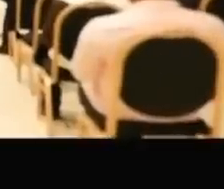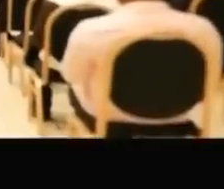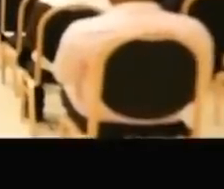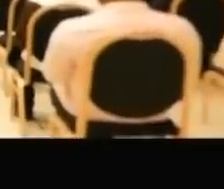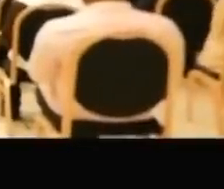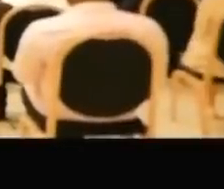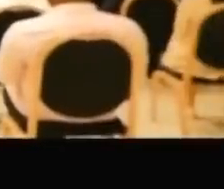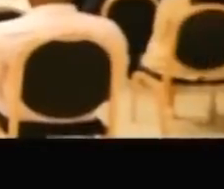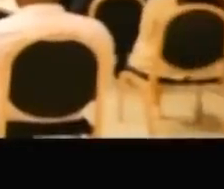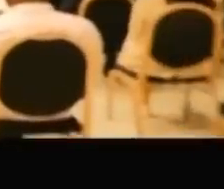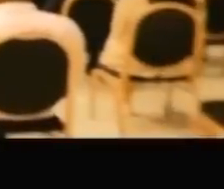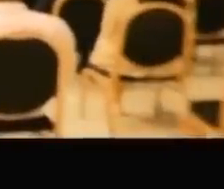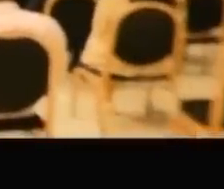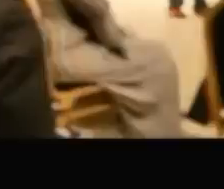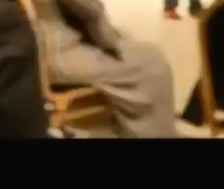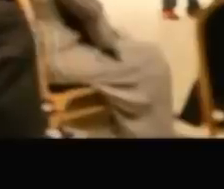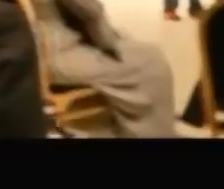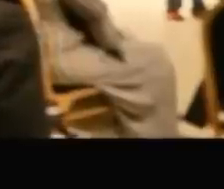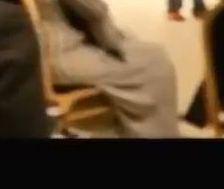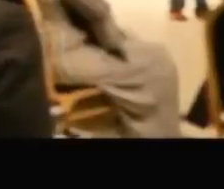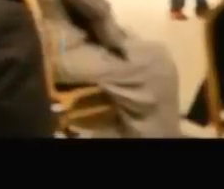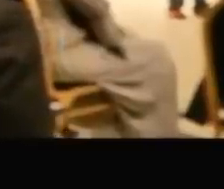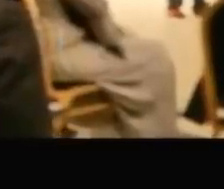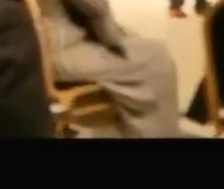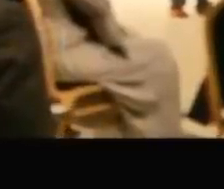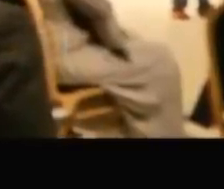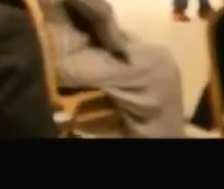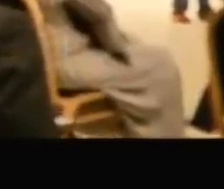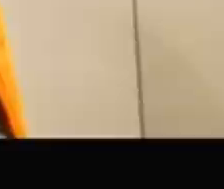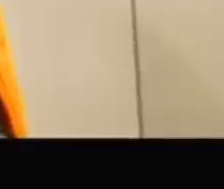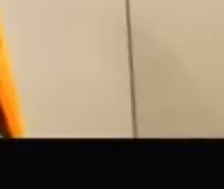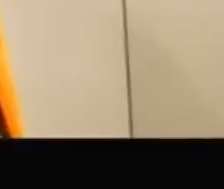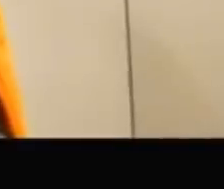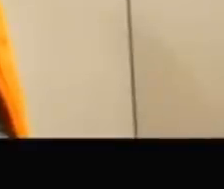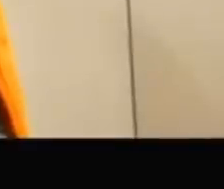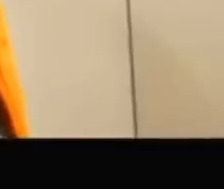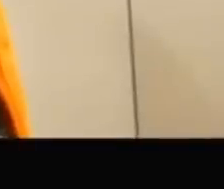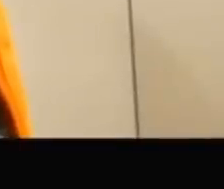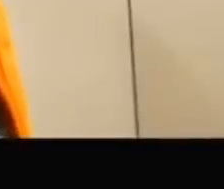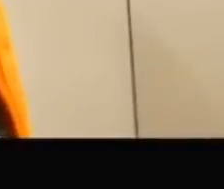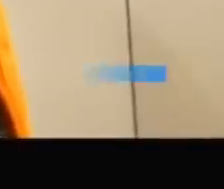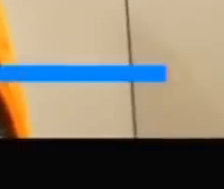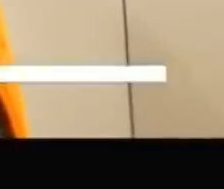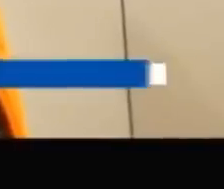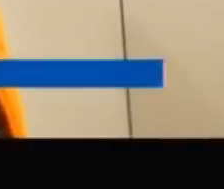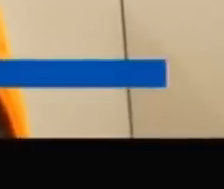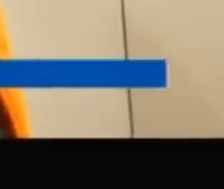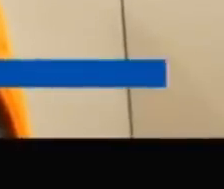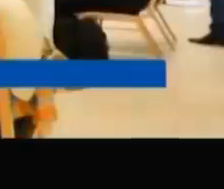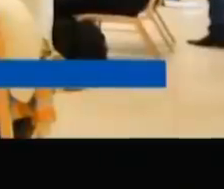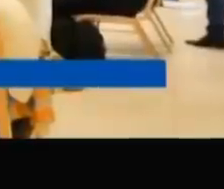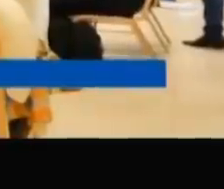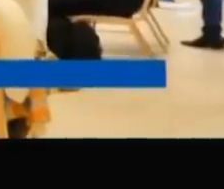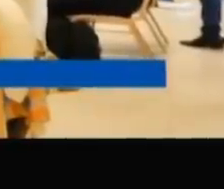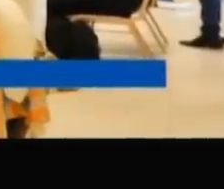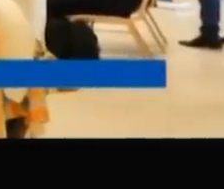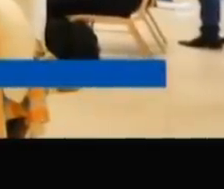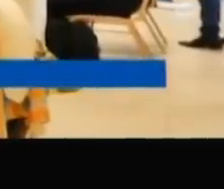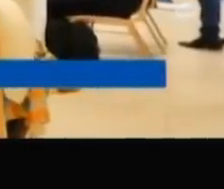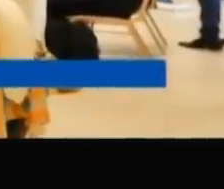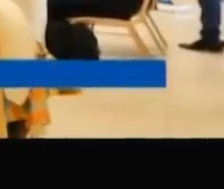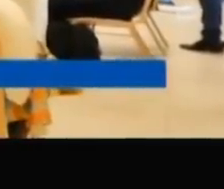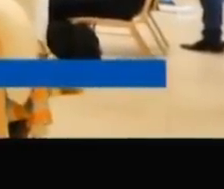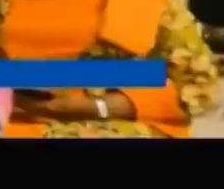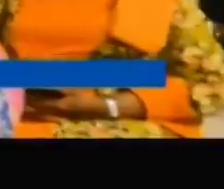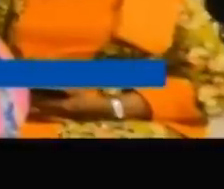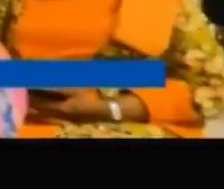La République démocratique du Congo est un exemple de la résilience dans cette lutte commune portée par les PNUD et le ministère du Genre, Famille